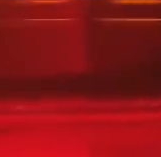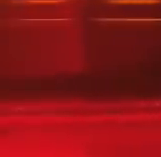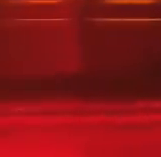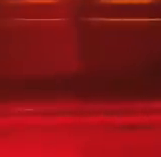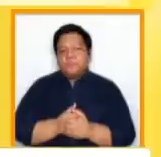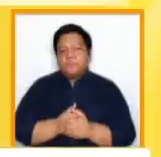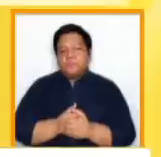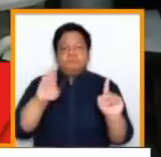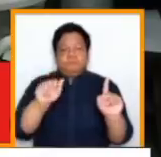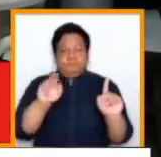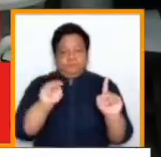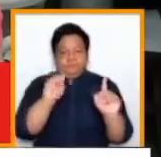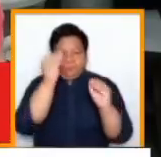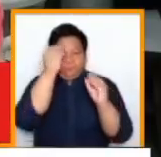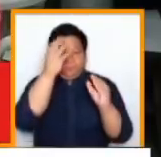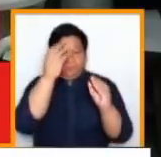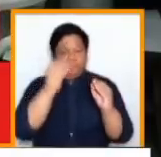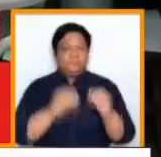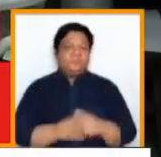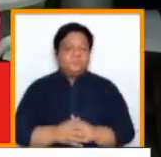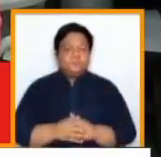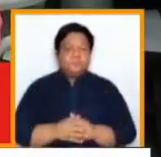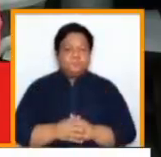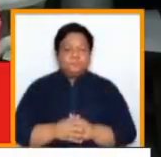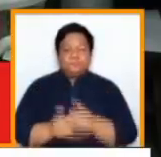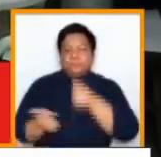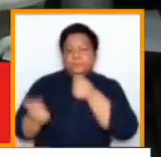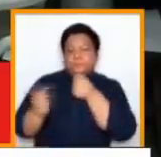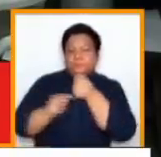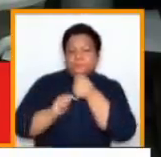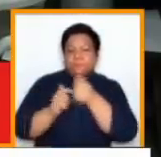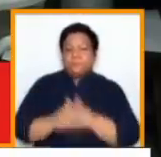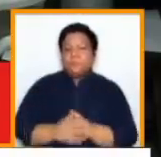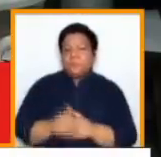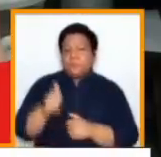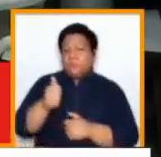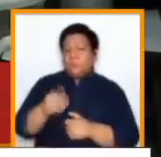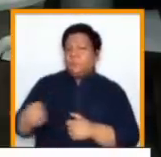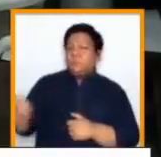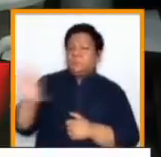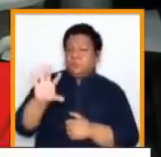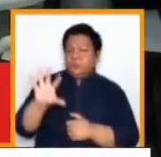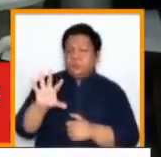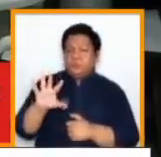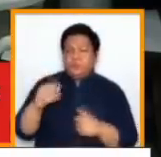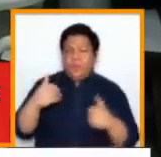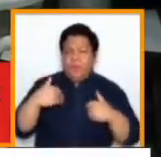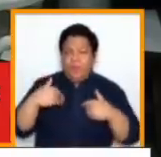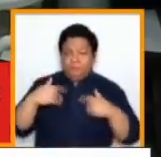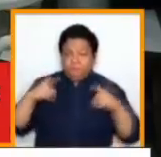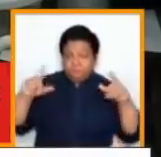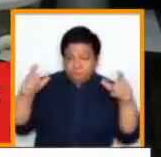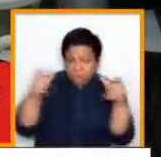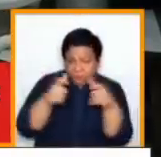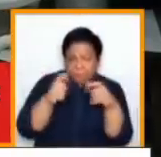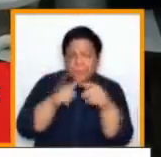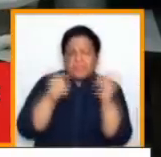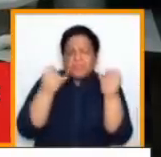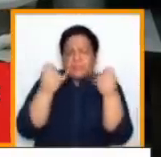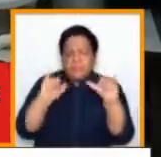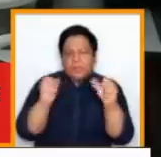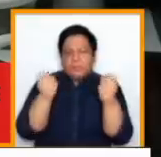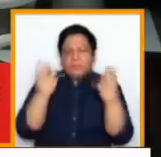Alegre. Bam! Ivan, magandang umaga. Bahagyang nabawasan pero marami pa rin. At eksakto isang linggo bago